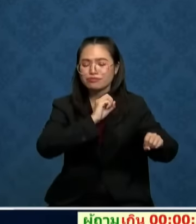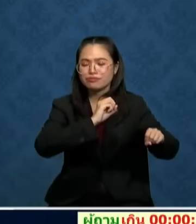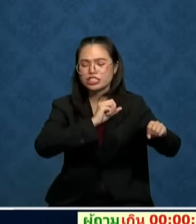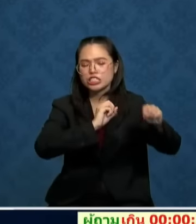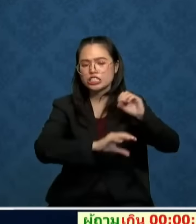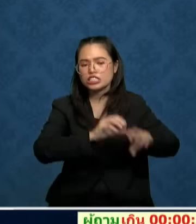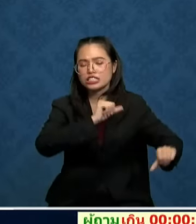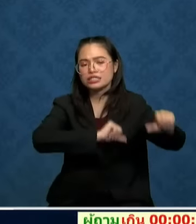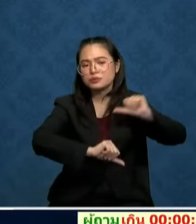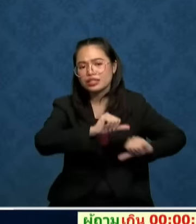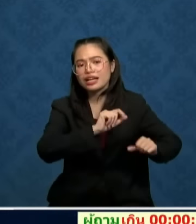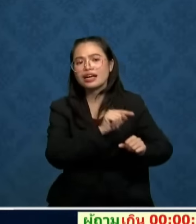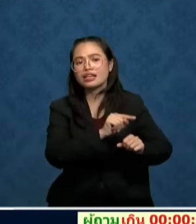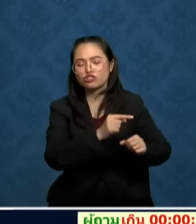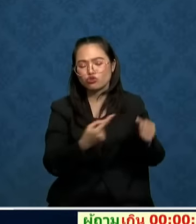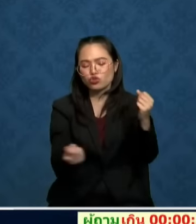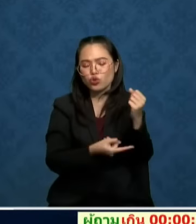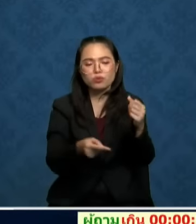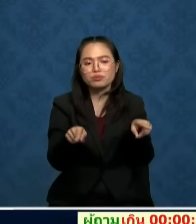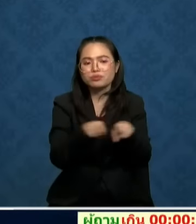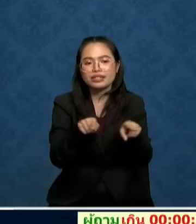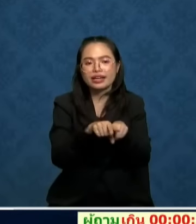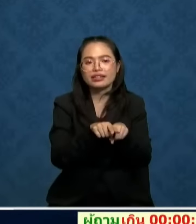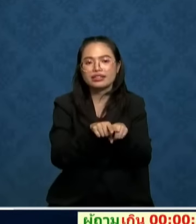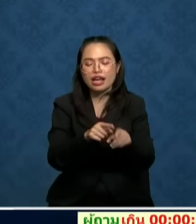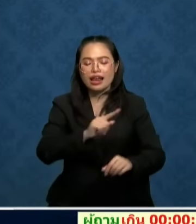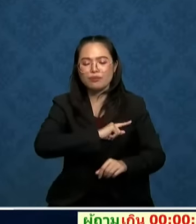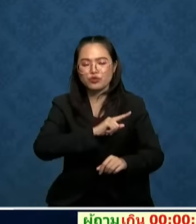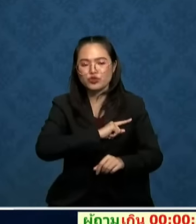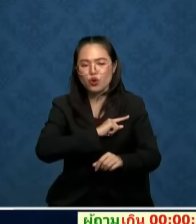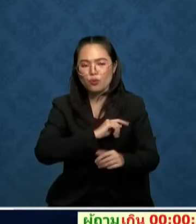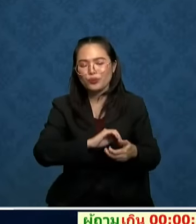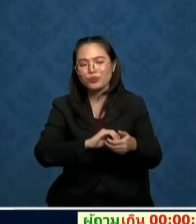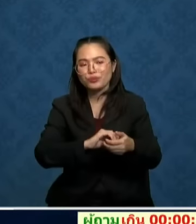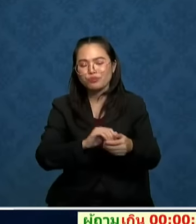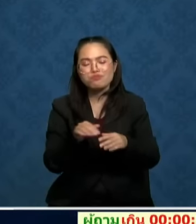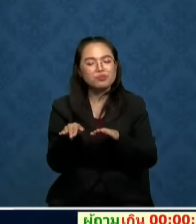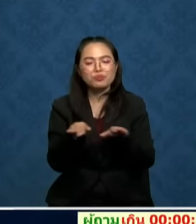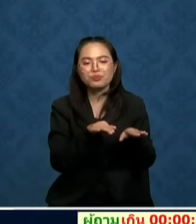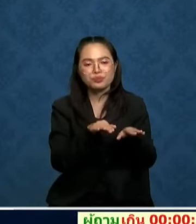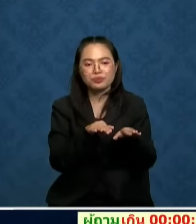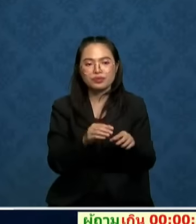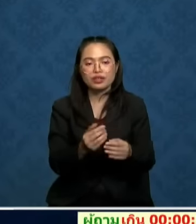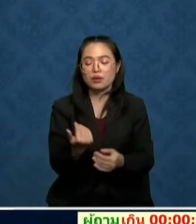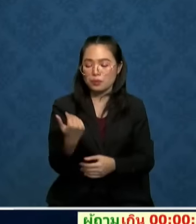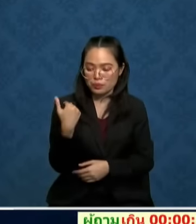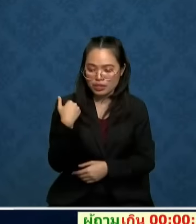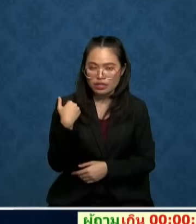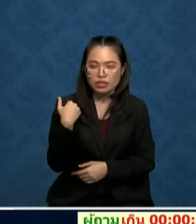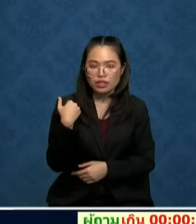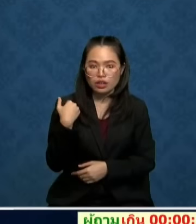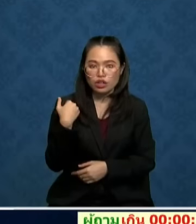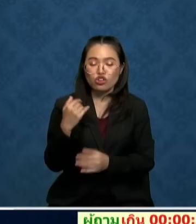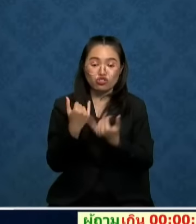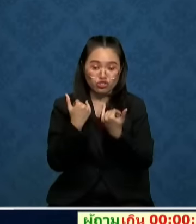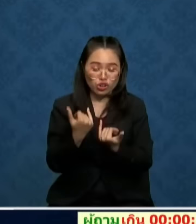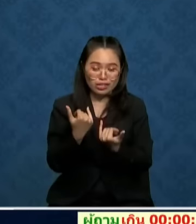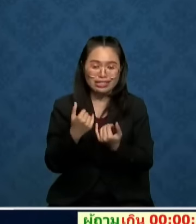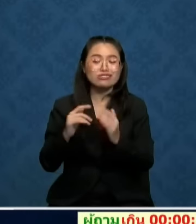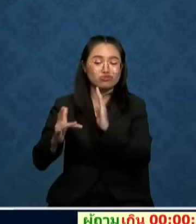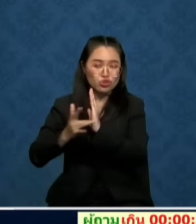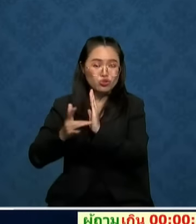ทษเหมือนกันหมดนะคะรับผิดชอบร่วมกันที่สำคัญที่สุดค่ะหลังจากนี้หลายคนบอกว่าโลกมันเปลี่ยนไปแล้วต้องใช้เ